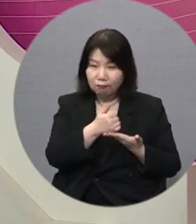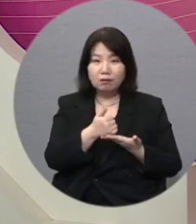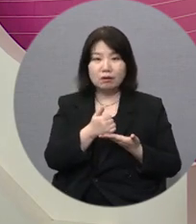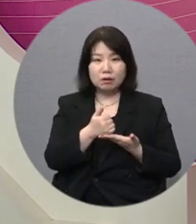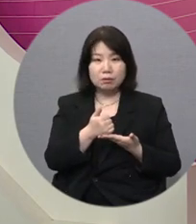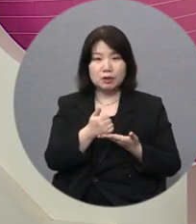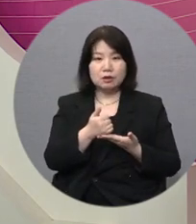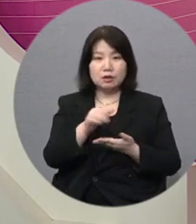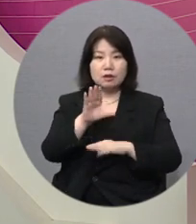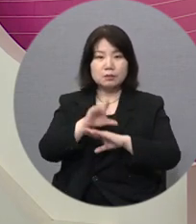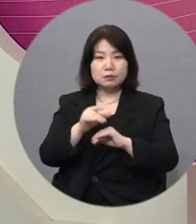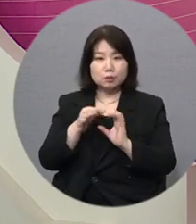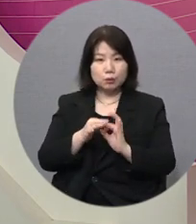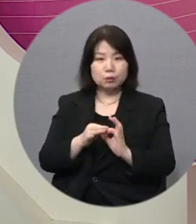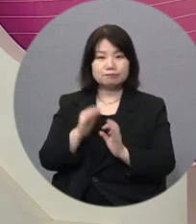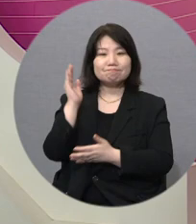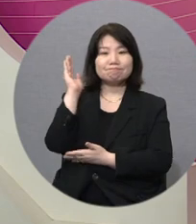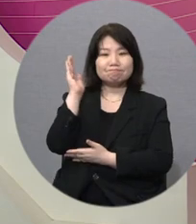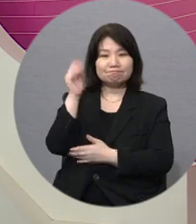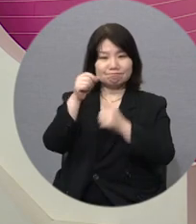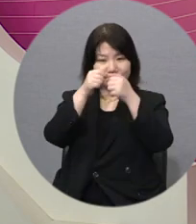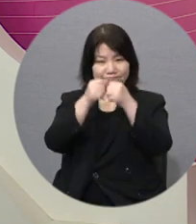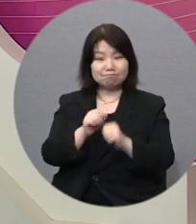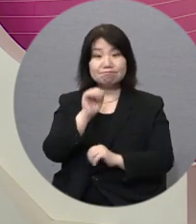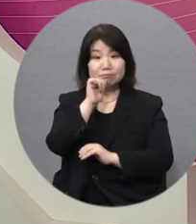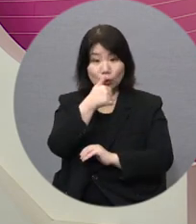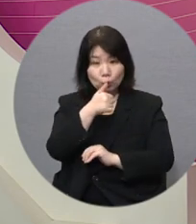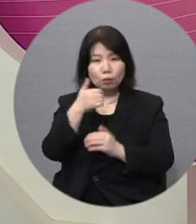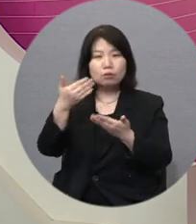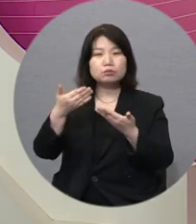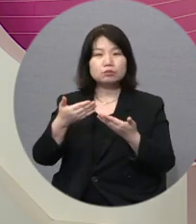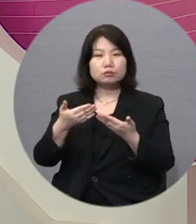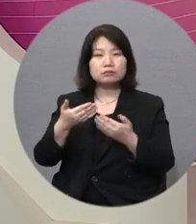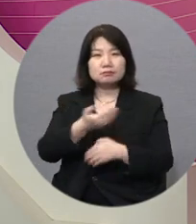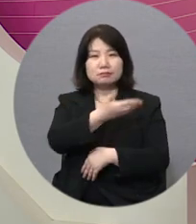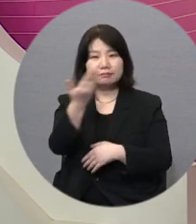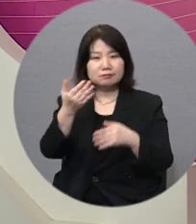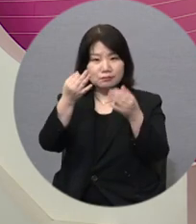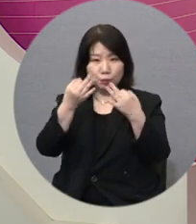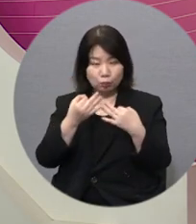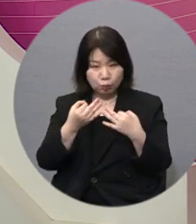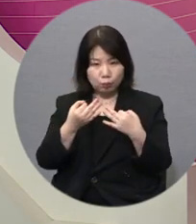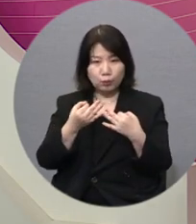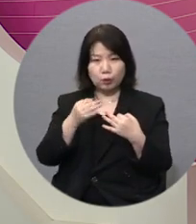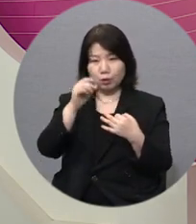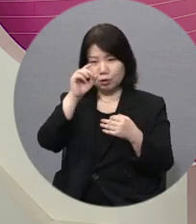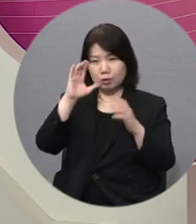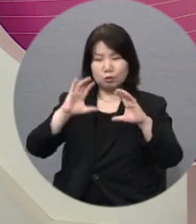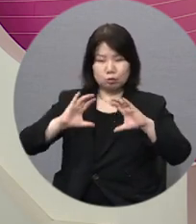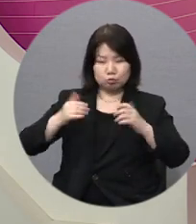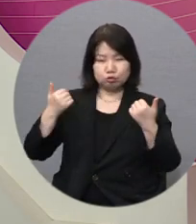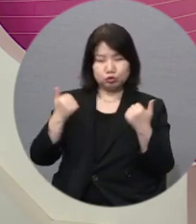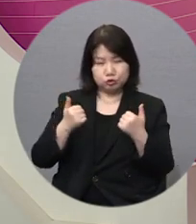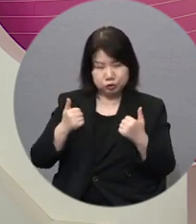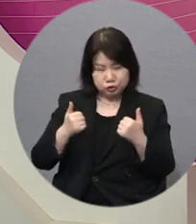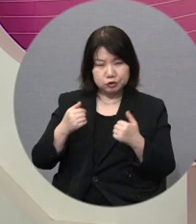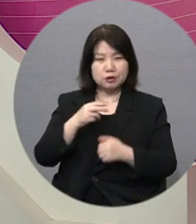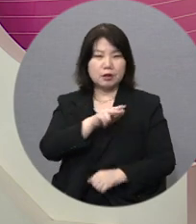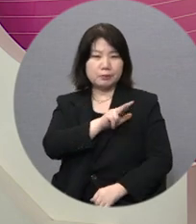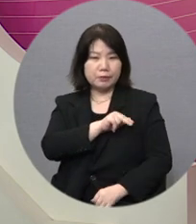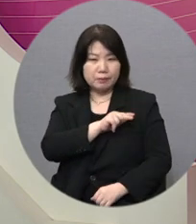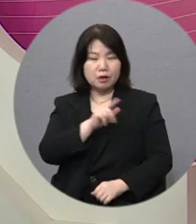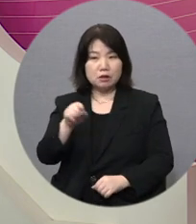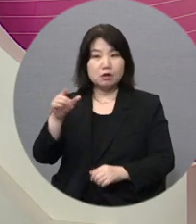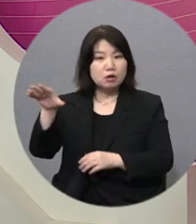가지고 방송을 통해서 이렇게 또 말씀을 해 주시니까 지금이 TV 보고 계시는 우리 그 국회에 계신 분들이나 정부 관계자분들